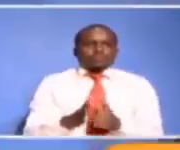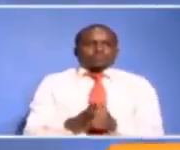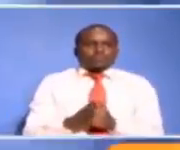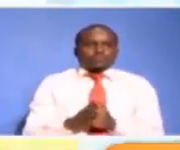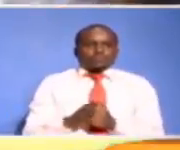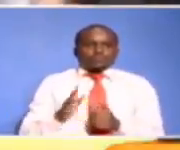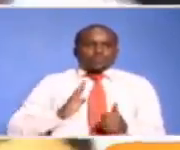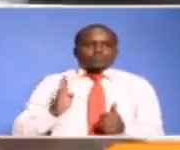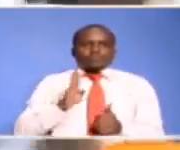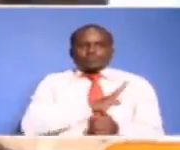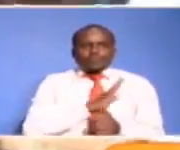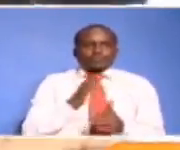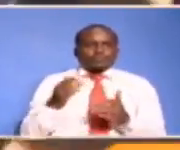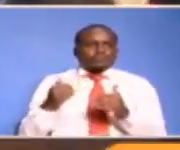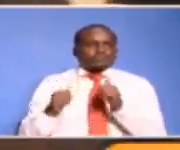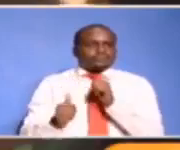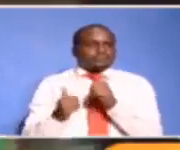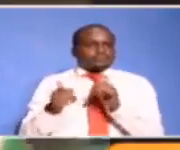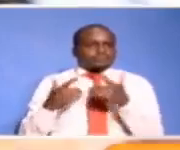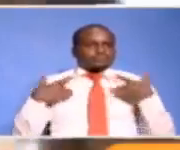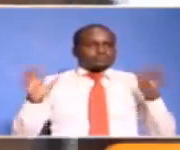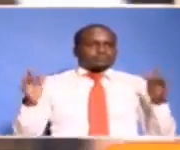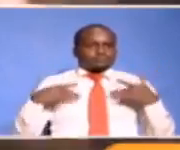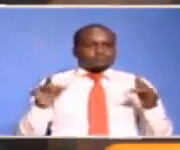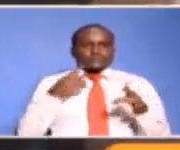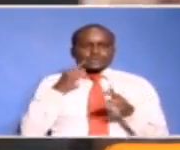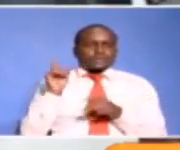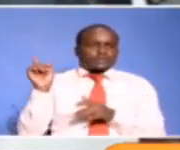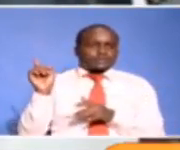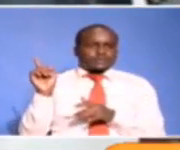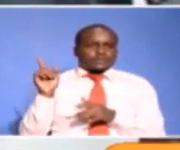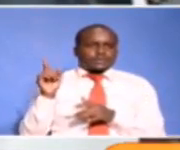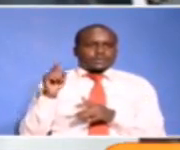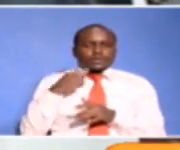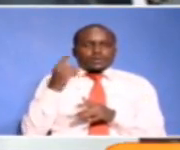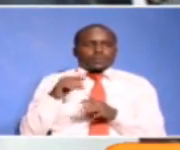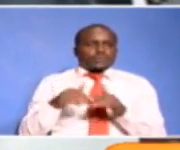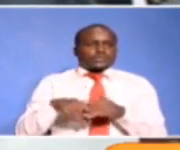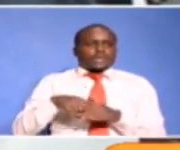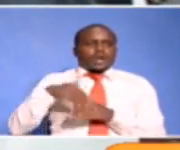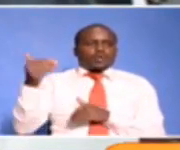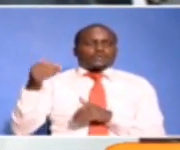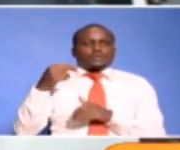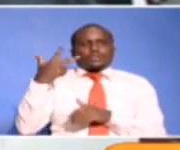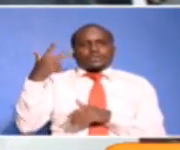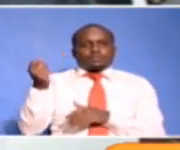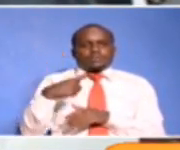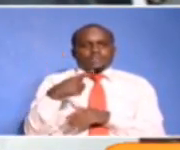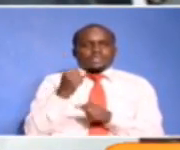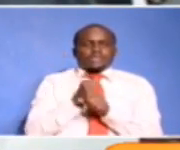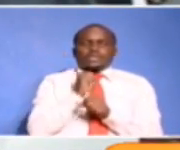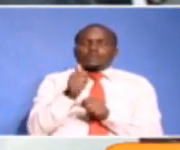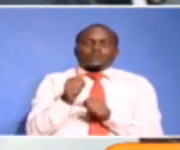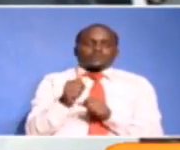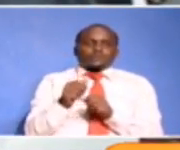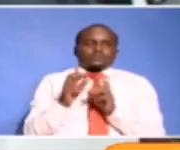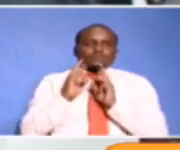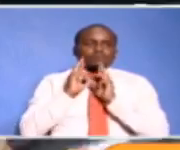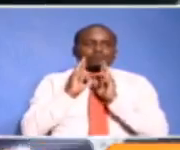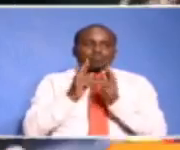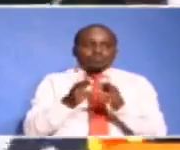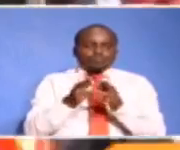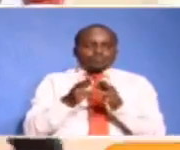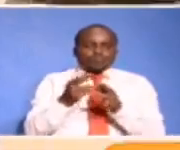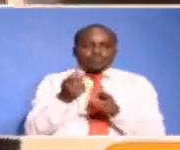hivyo, bodi hiyo imekanusha madai hayo ikisema kuwa Moguche, ambaye alikuwa nje kwa muda wa miezi mitatu, hakutoa ripoti ya matibabu kama